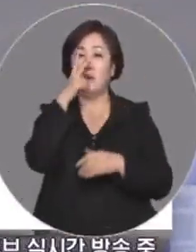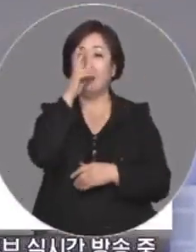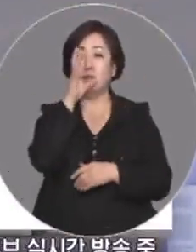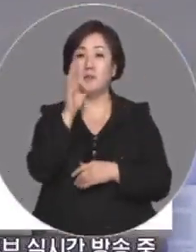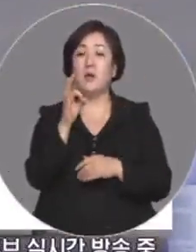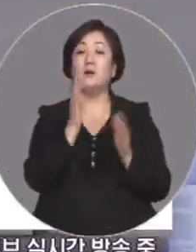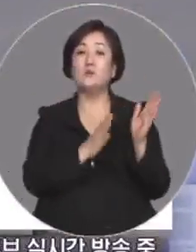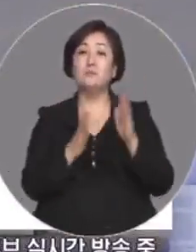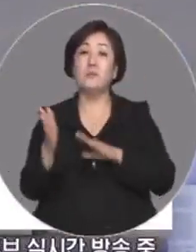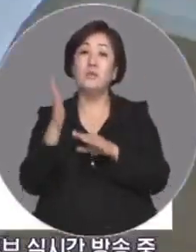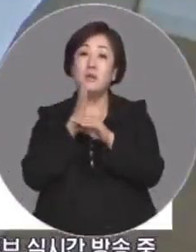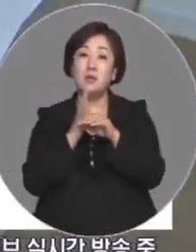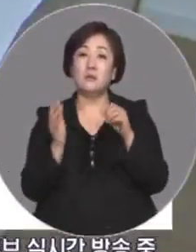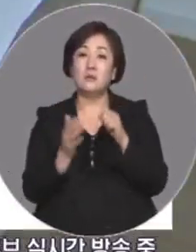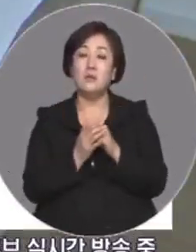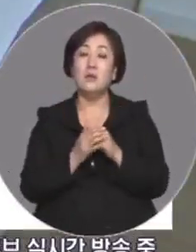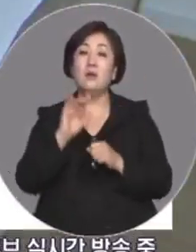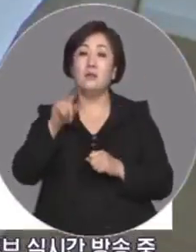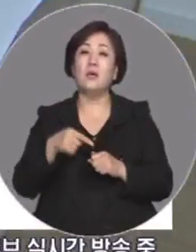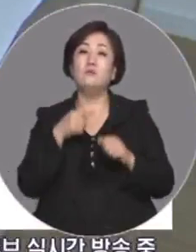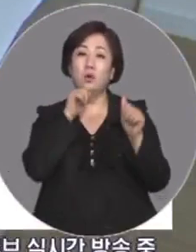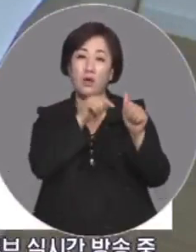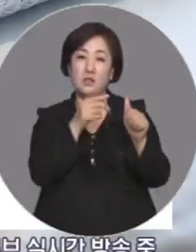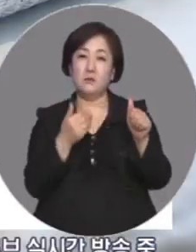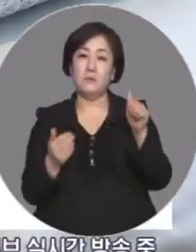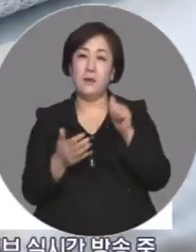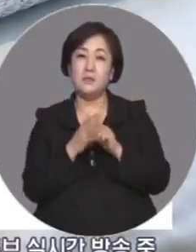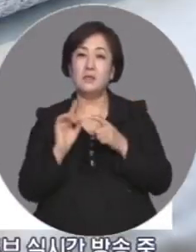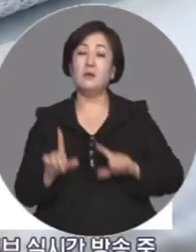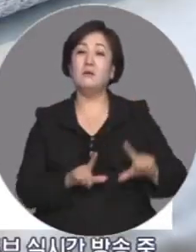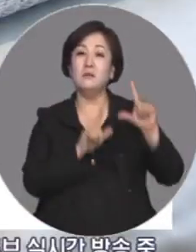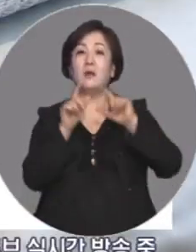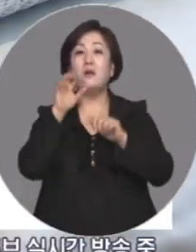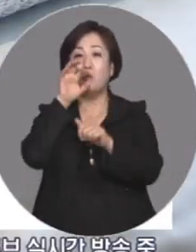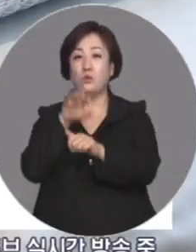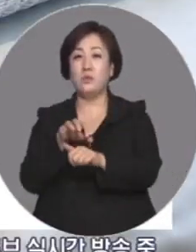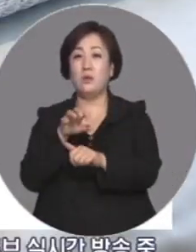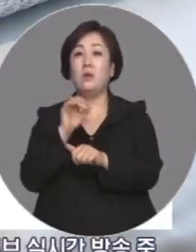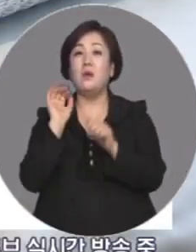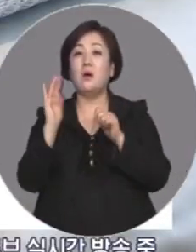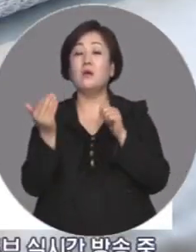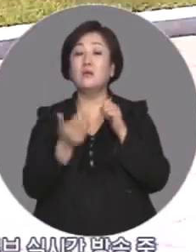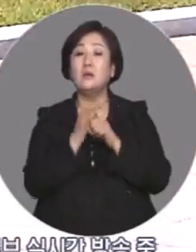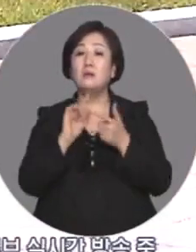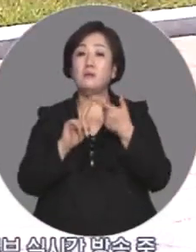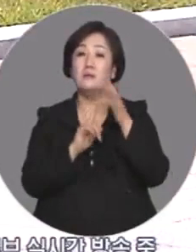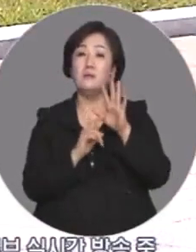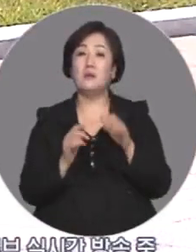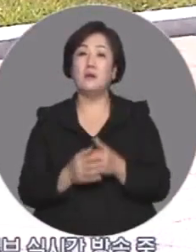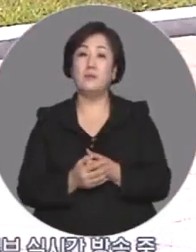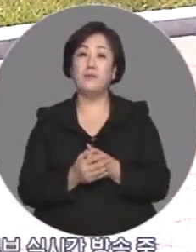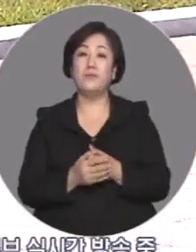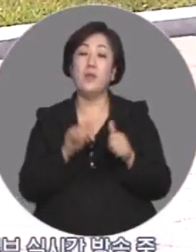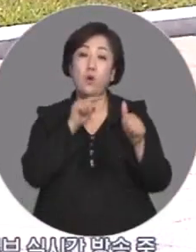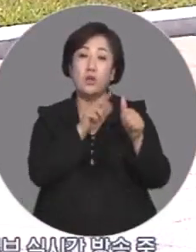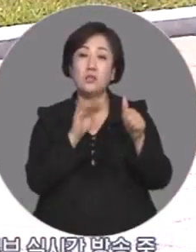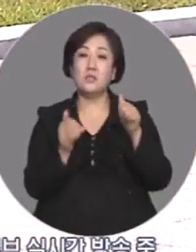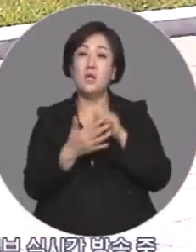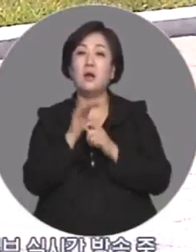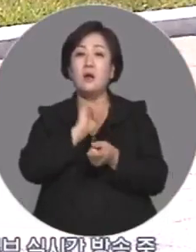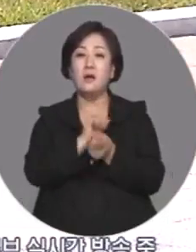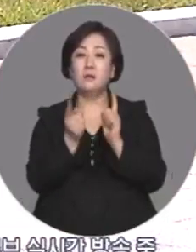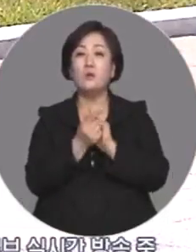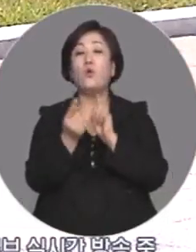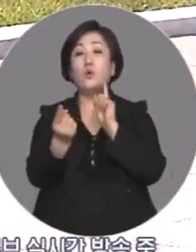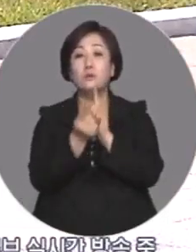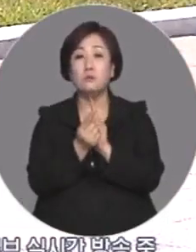코로나19 검사를 받았고 다음 날 양성 판정이 나와 생활치료센터에 격리됐습니다. 확진자와 접촉한